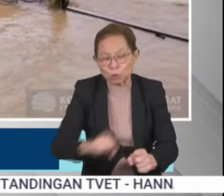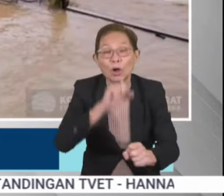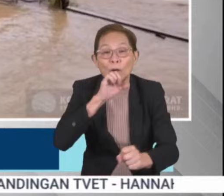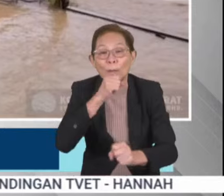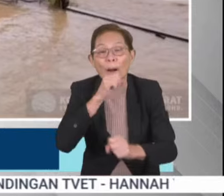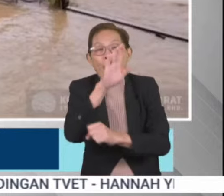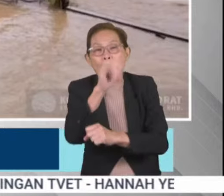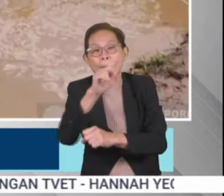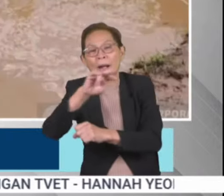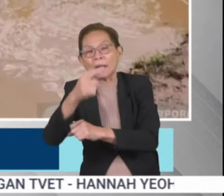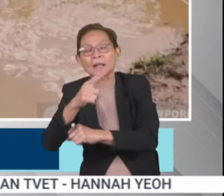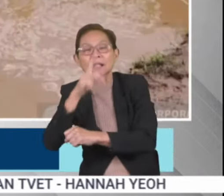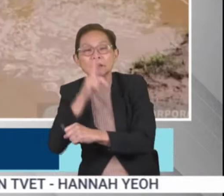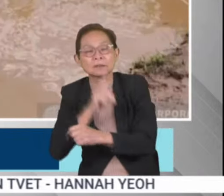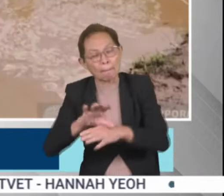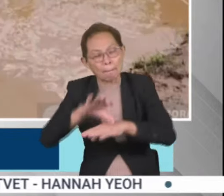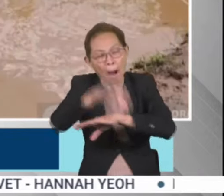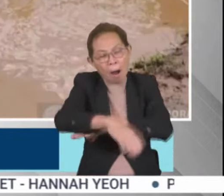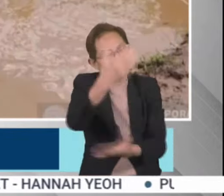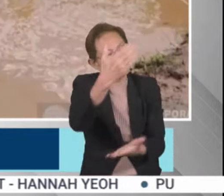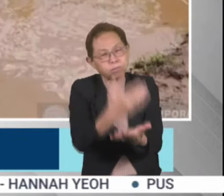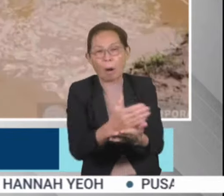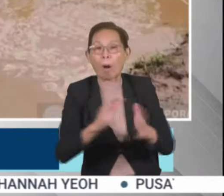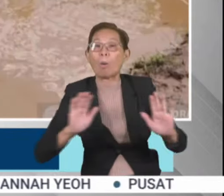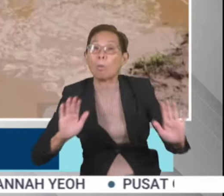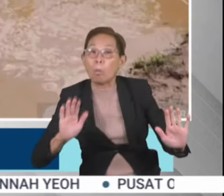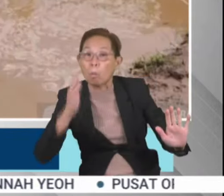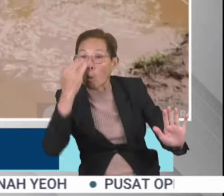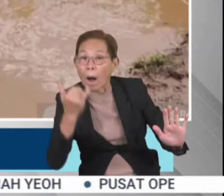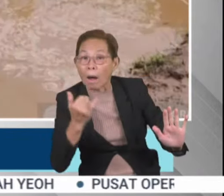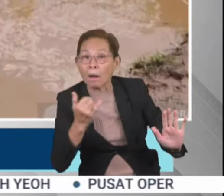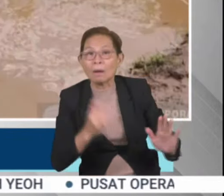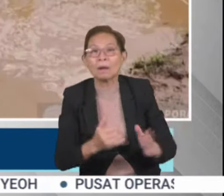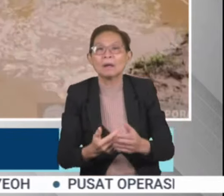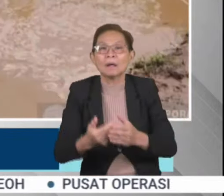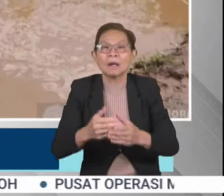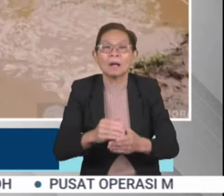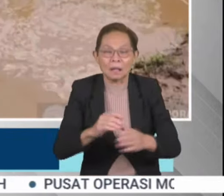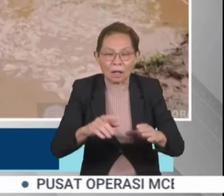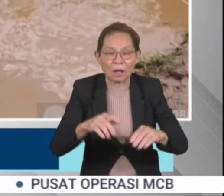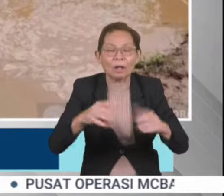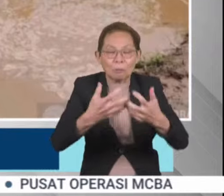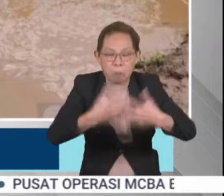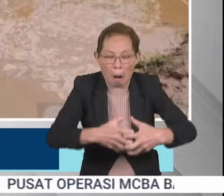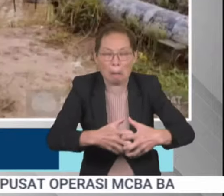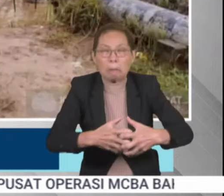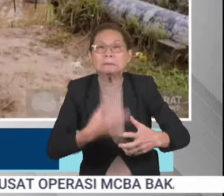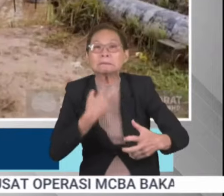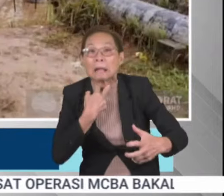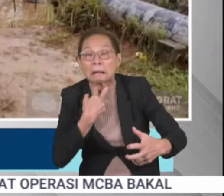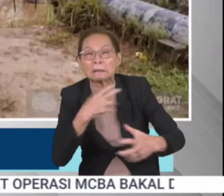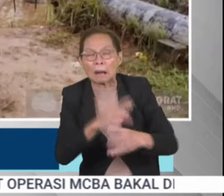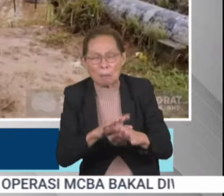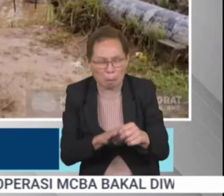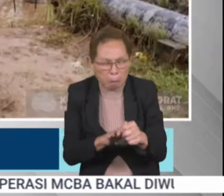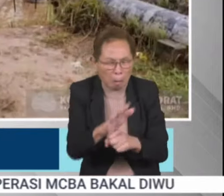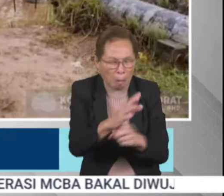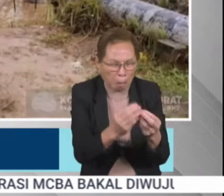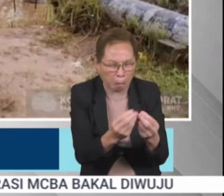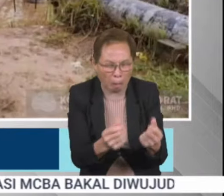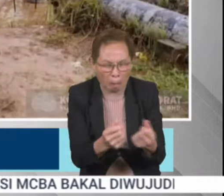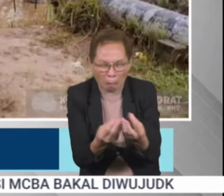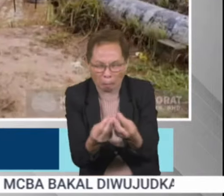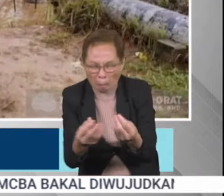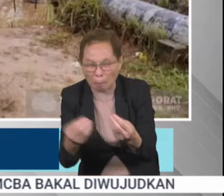di Baling Kedah terpaksa dihenti tugas. Ini selepas muka sauk loji tersebut tersumbat dan dipenuhi pasir serta